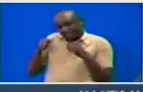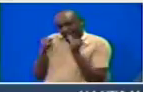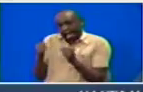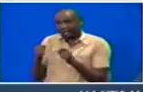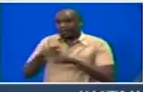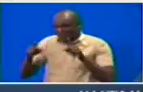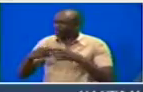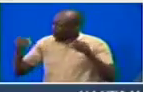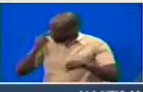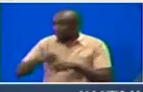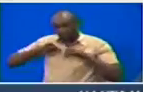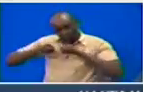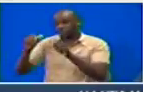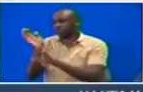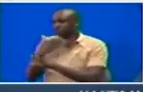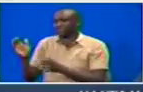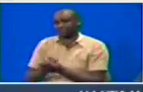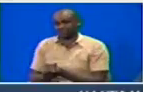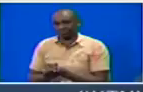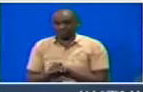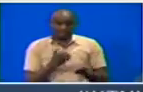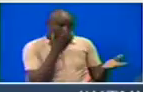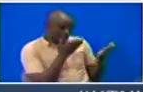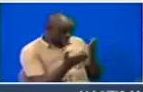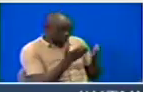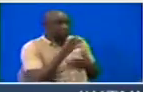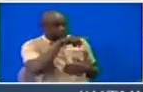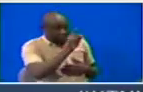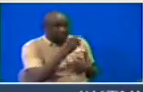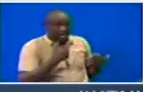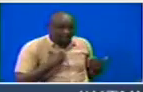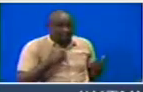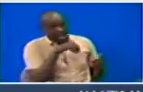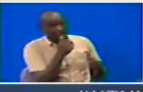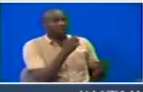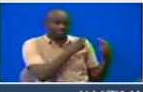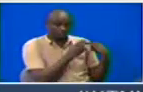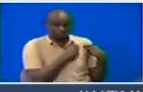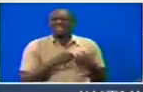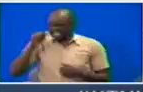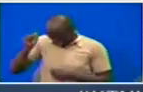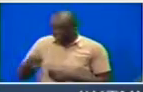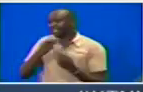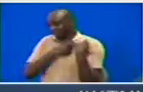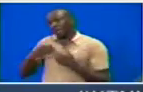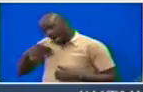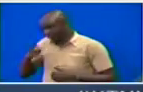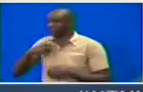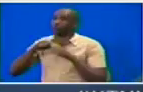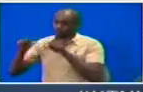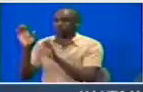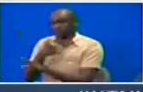Lakini muda huo wote nimekuwa nikiimba. Naam. Ama kuna majukumu mengine ambayo unafanya? Majukumu yapo, lakini bado ninaimba tena, ninaimba